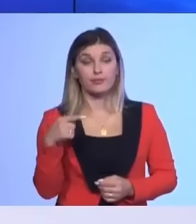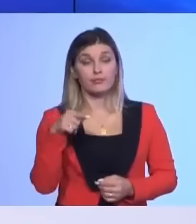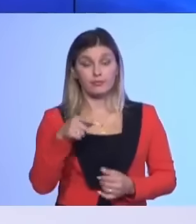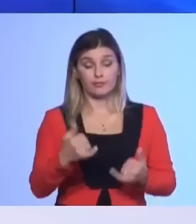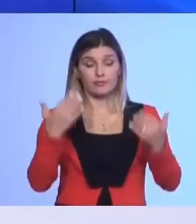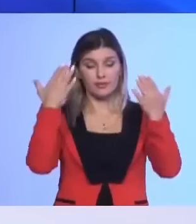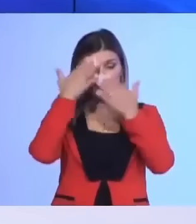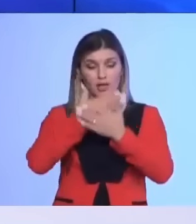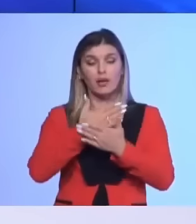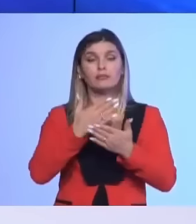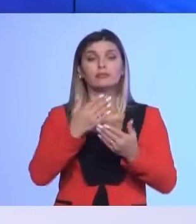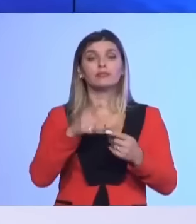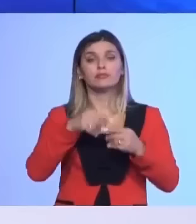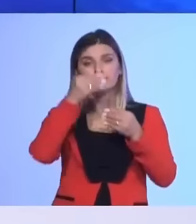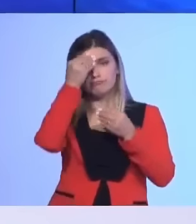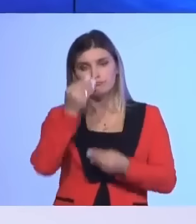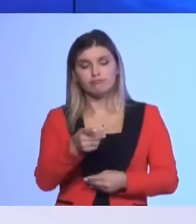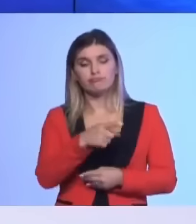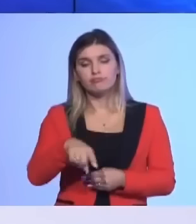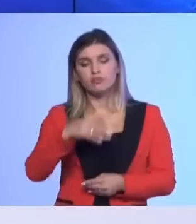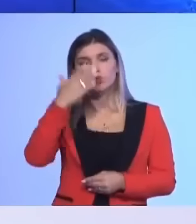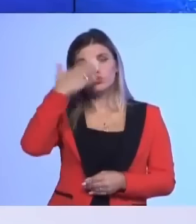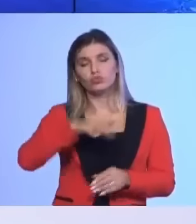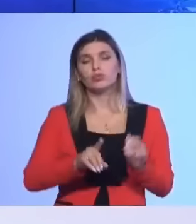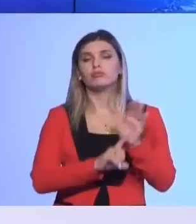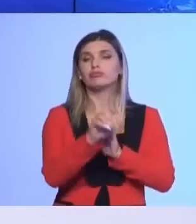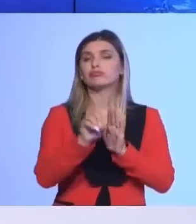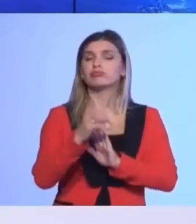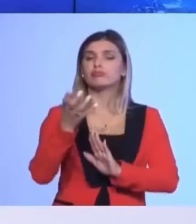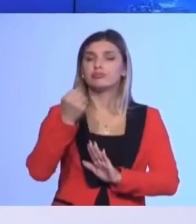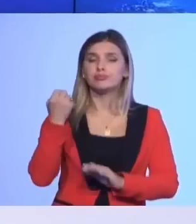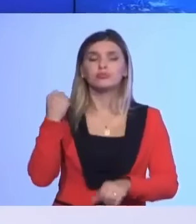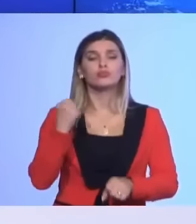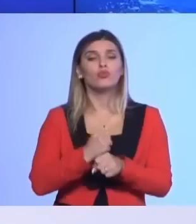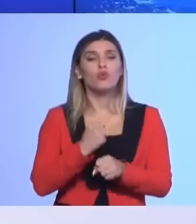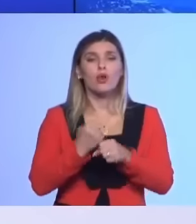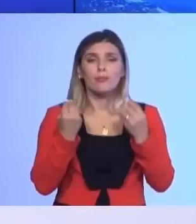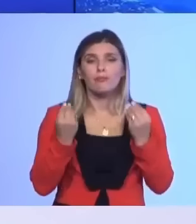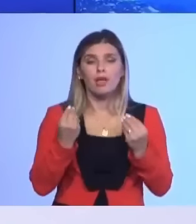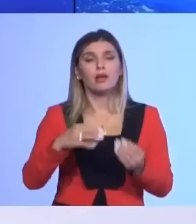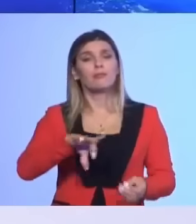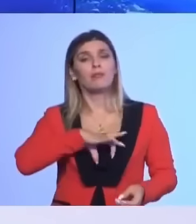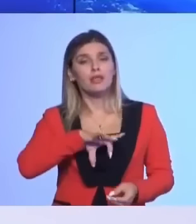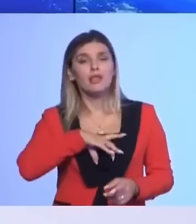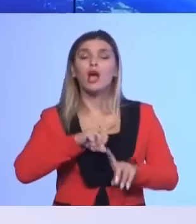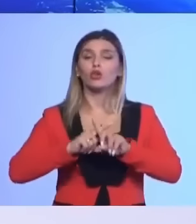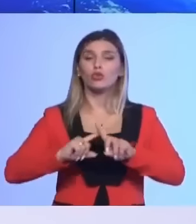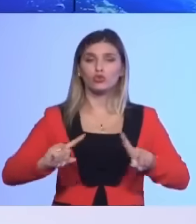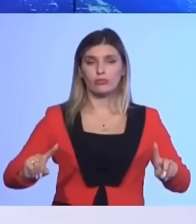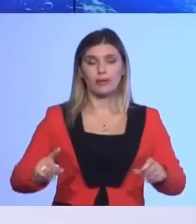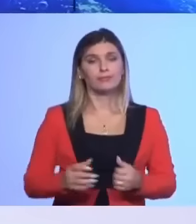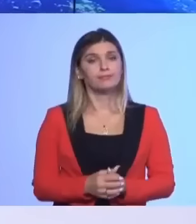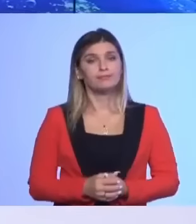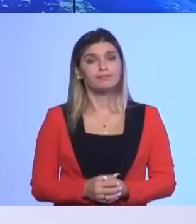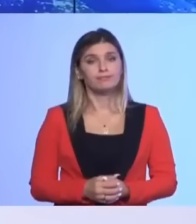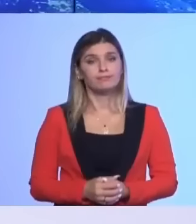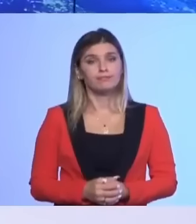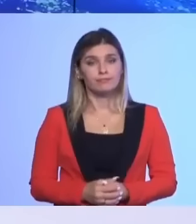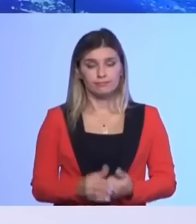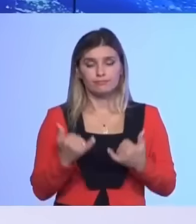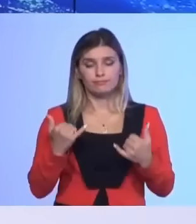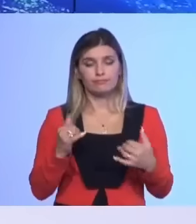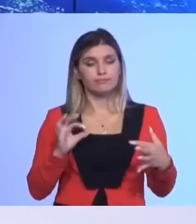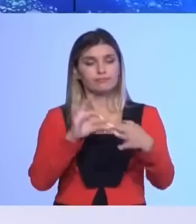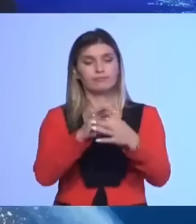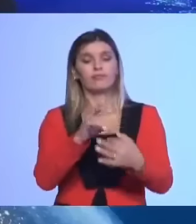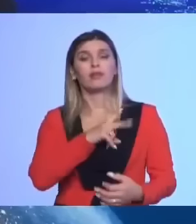mbrëmje i dedikohet festimit të arritjeve të tyre të jashtëzakonshme, punës së palodhur dhe medaljeve historike që kanë sjellë në shtëpi. Në linjë të drejtë për